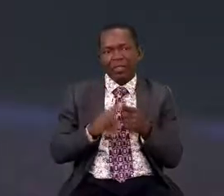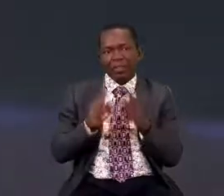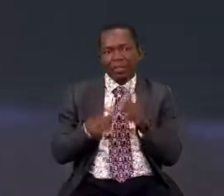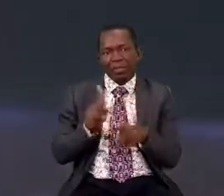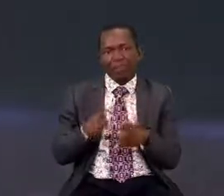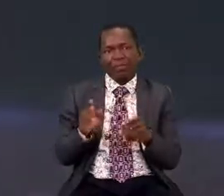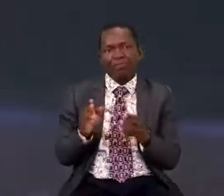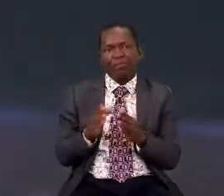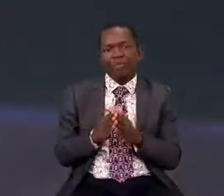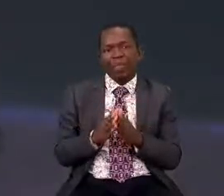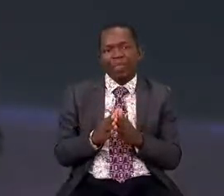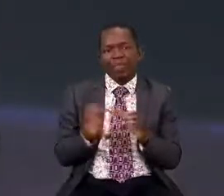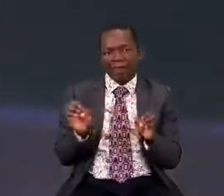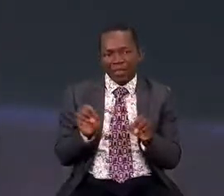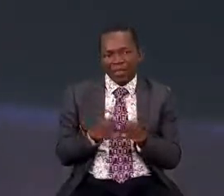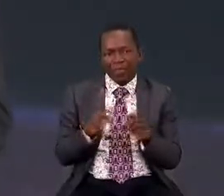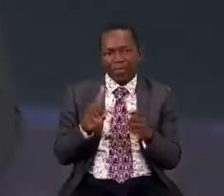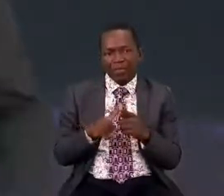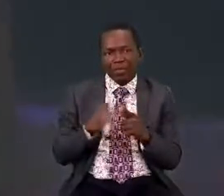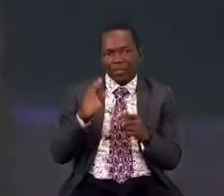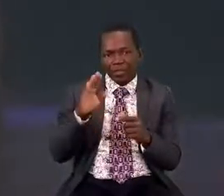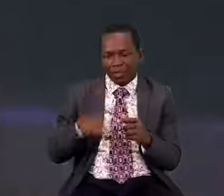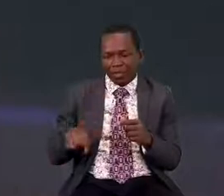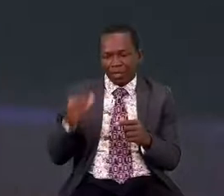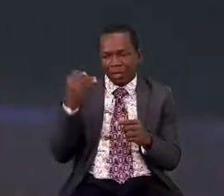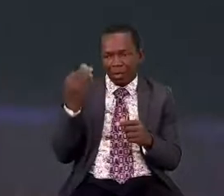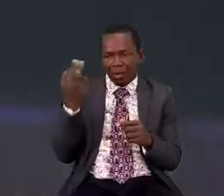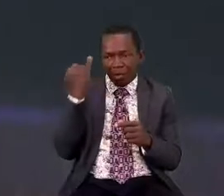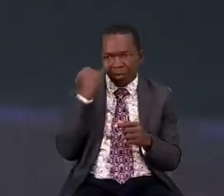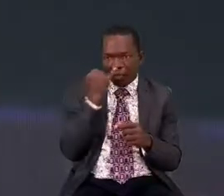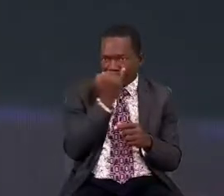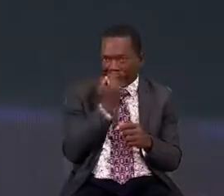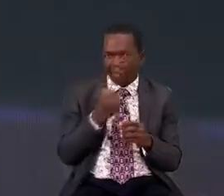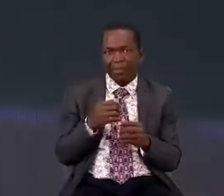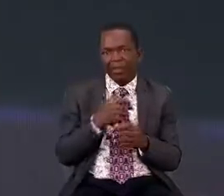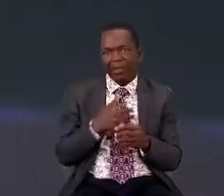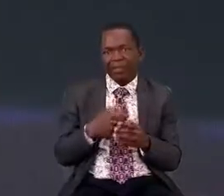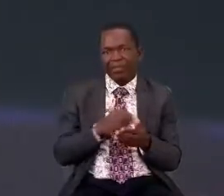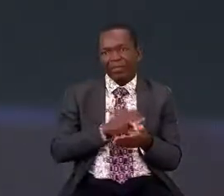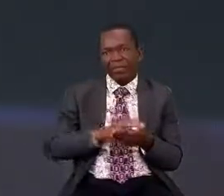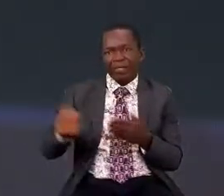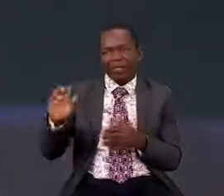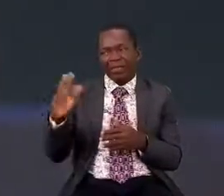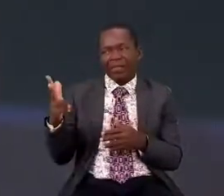Voyons le verset 3. Il dit, verset 3 dit, tout lieu que foulera la plante de votre